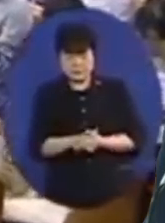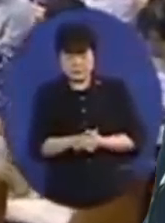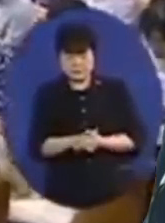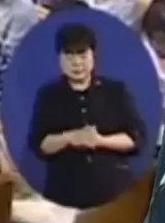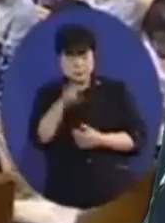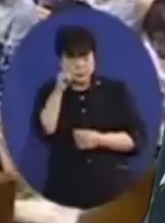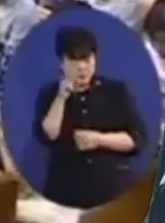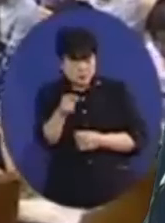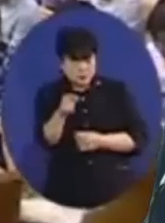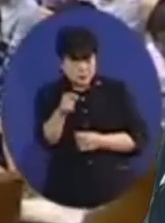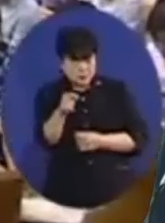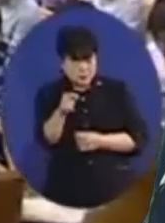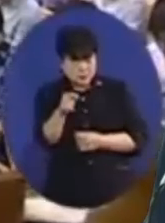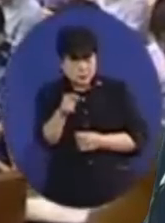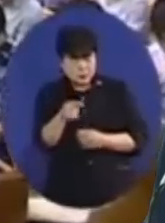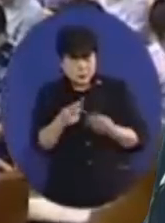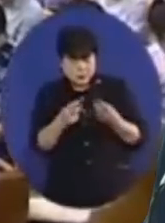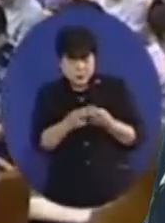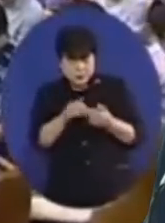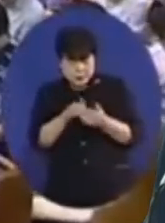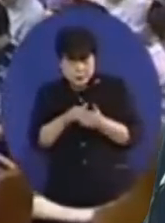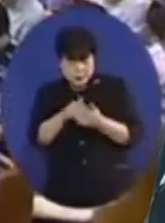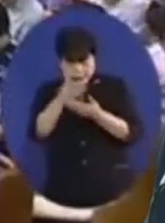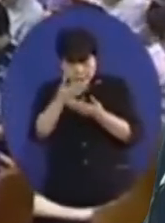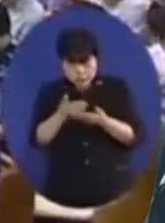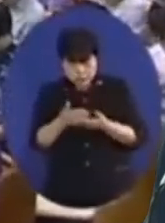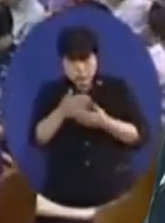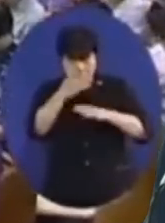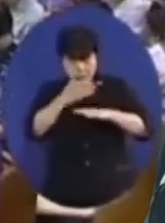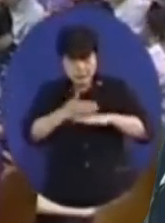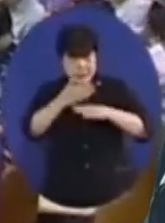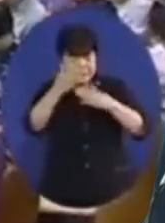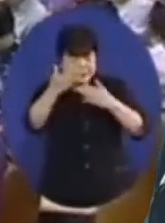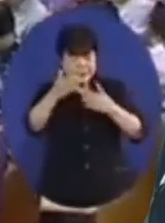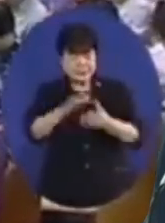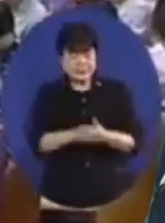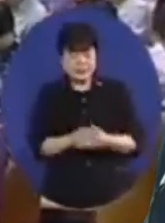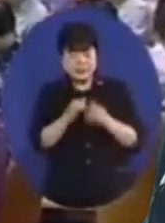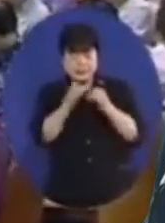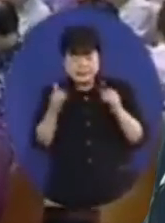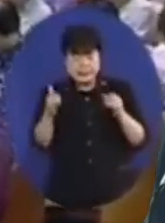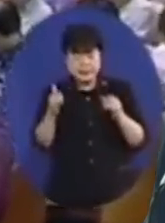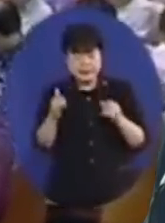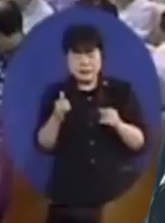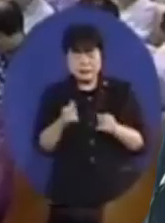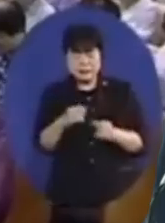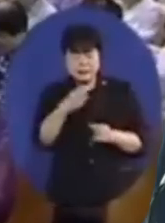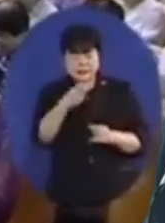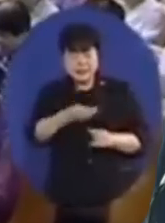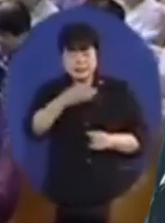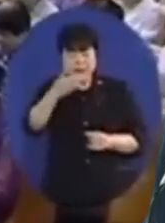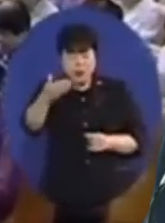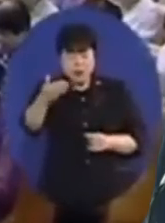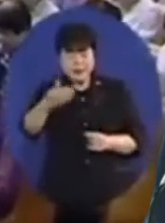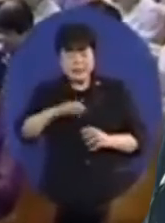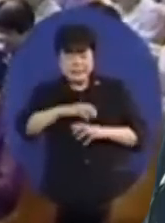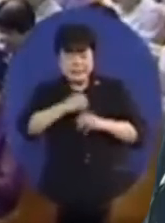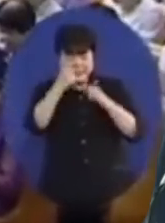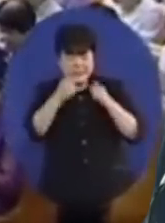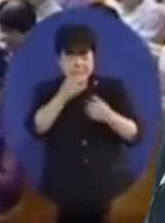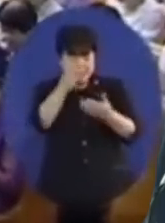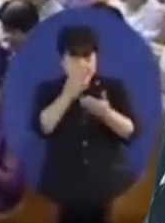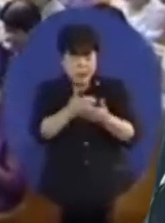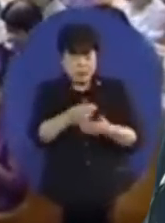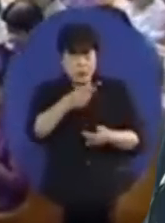그 비법을 가르쳐 주신 것을 감사합니다 사람들마다 3차원의 세계에 살지